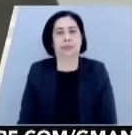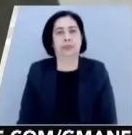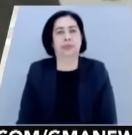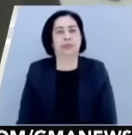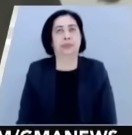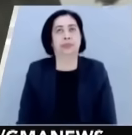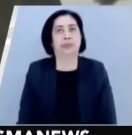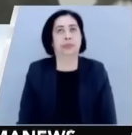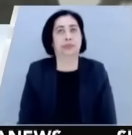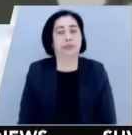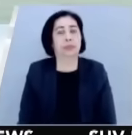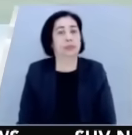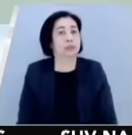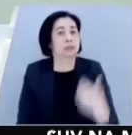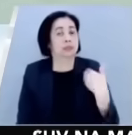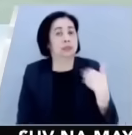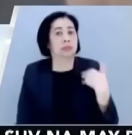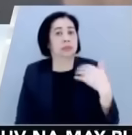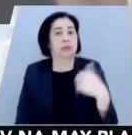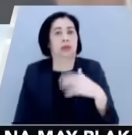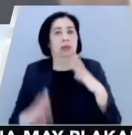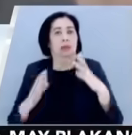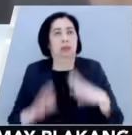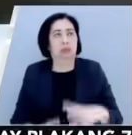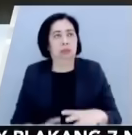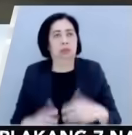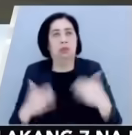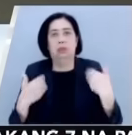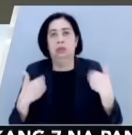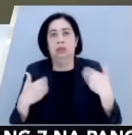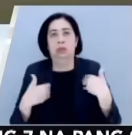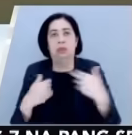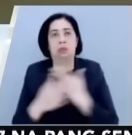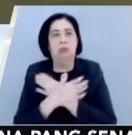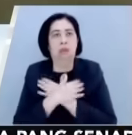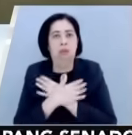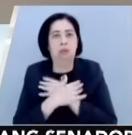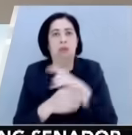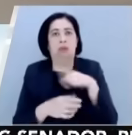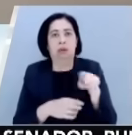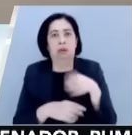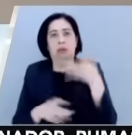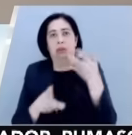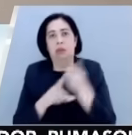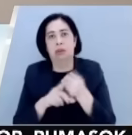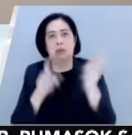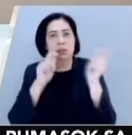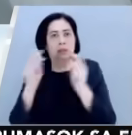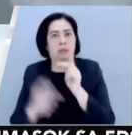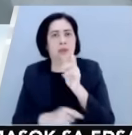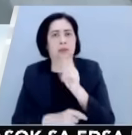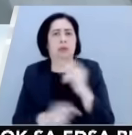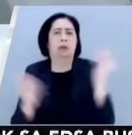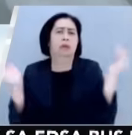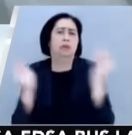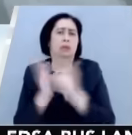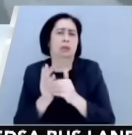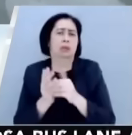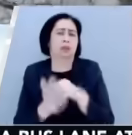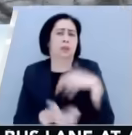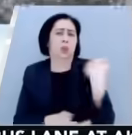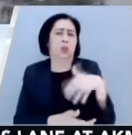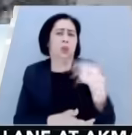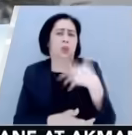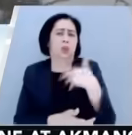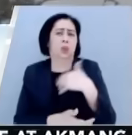Hindi pa man tuluyang nakakahinga na maluwag ang mga sinalanta ng bagyong Christine at Leon, heto't nagbabanta na naman ang ngayon tropical